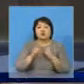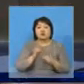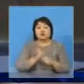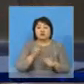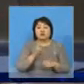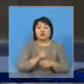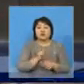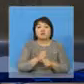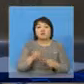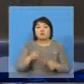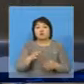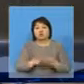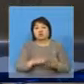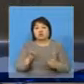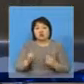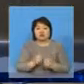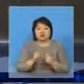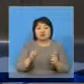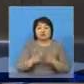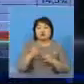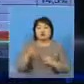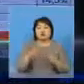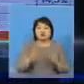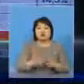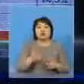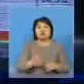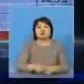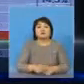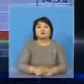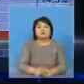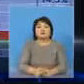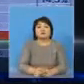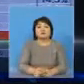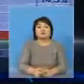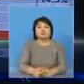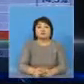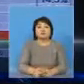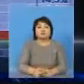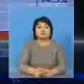региона поручил акимам районов продолжить развитие сельскохозяйственной отрасли. Владимир Федотов, Самат Каликенов, телеканал Актюбе.